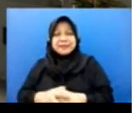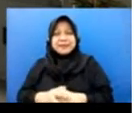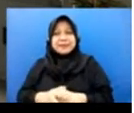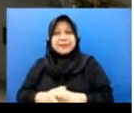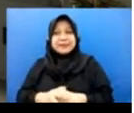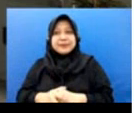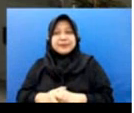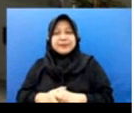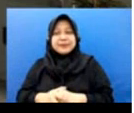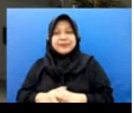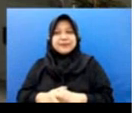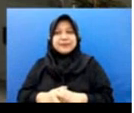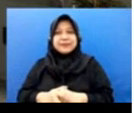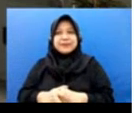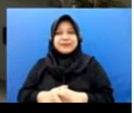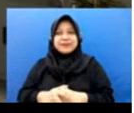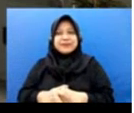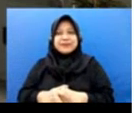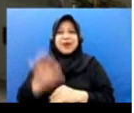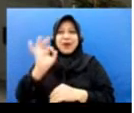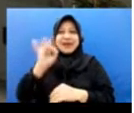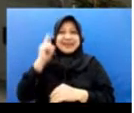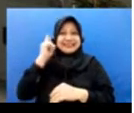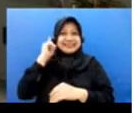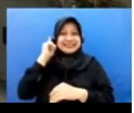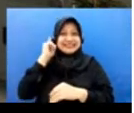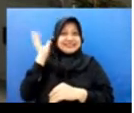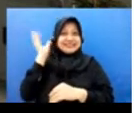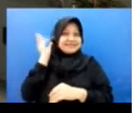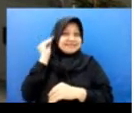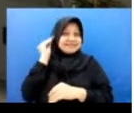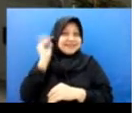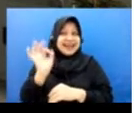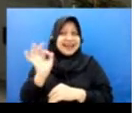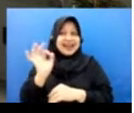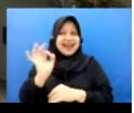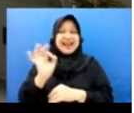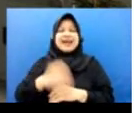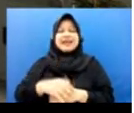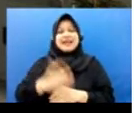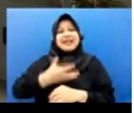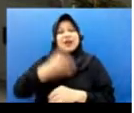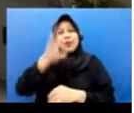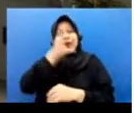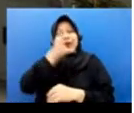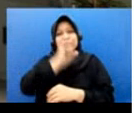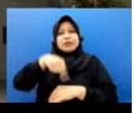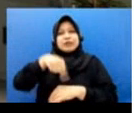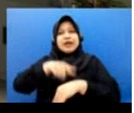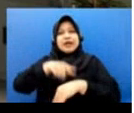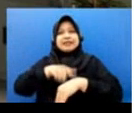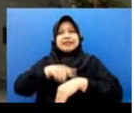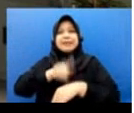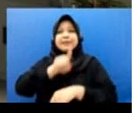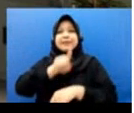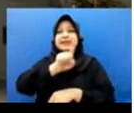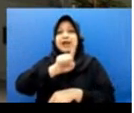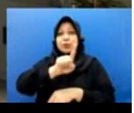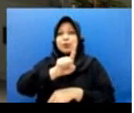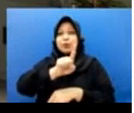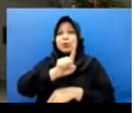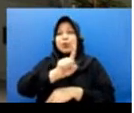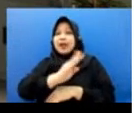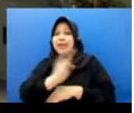Oke, saya tidak mendengar suaranya. Saya ingin tahu di hari ini sekarang jam 1 lewat 7